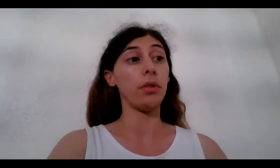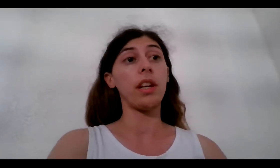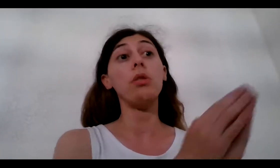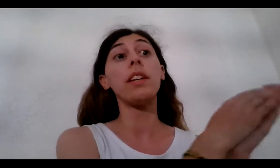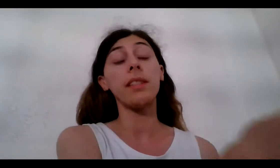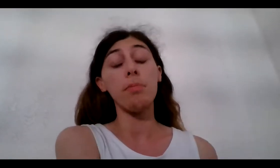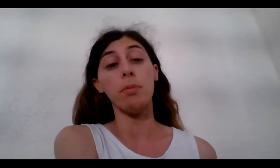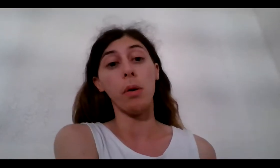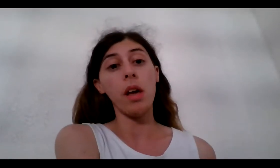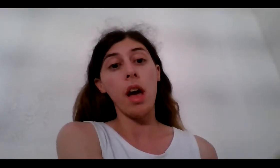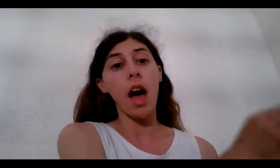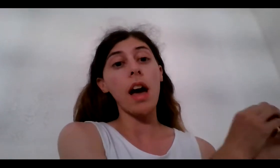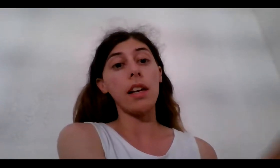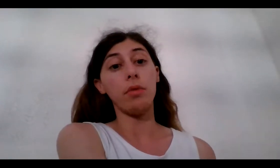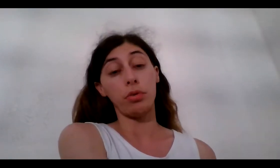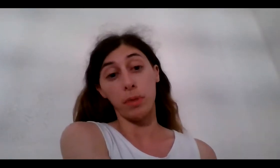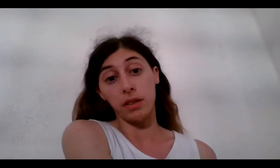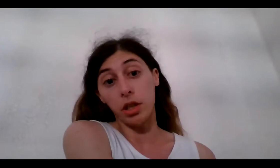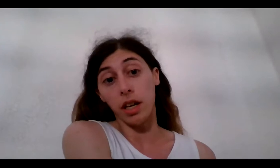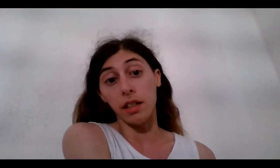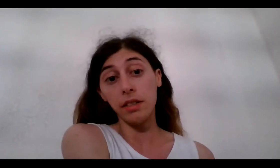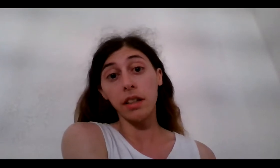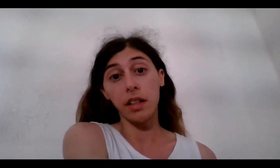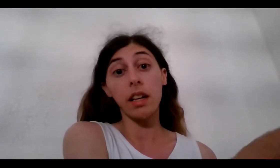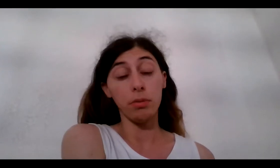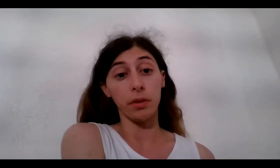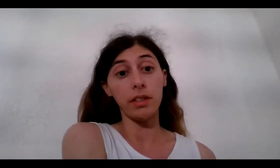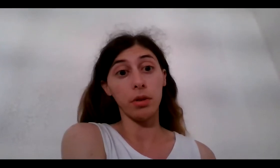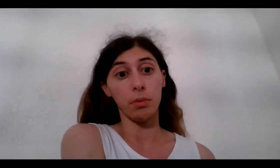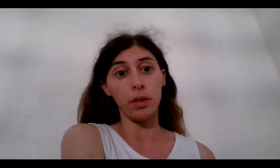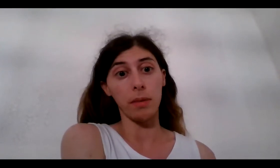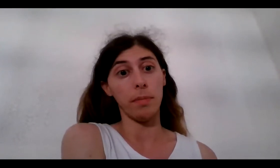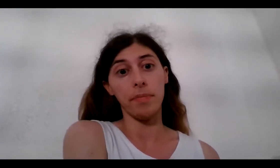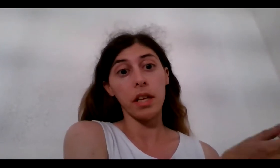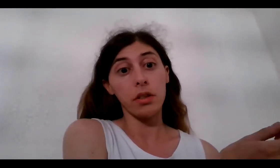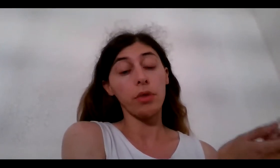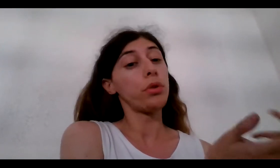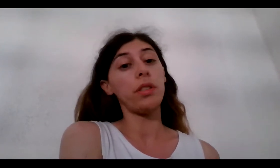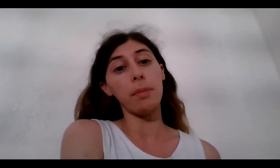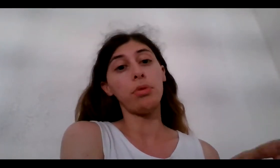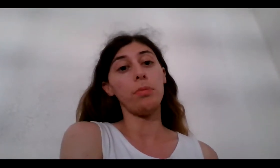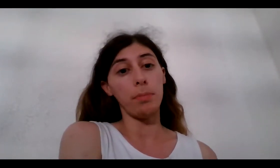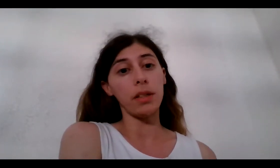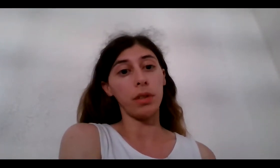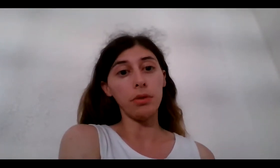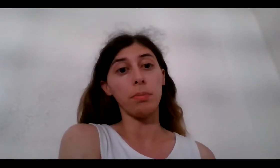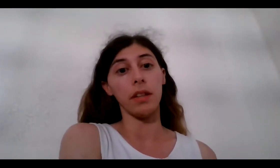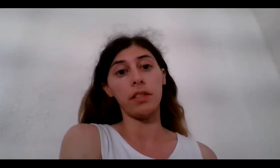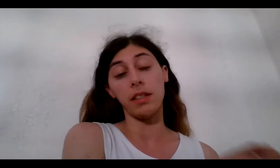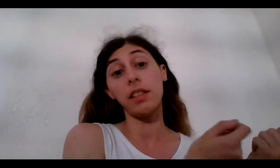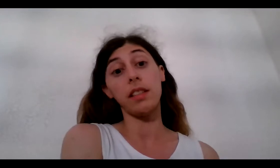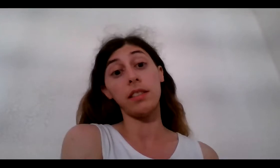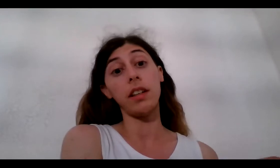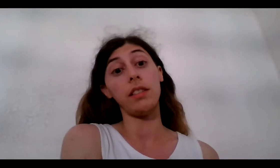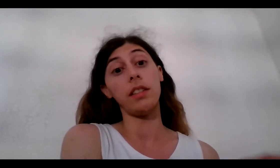en France, elle aurait simplement à aller voir son médecin généraliste et à demander cette hormonothérapie. Sauf que ce n'est absolument pas ce qu'il se passe.